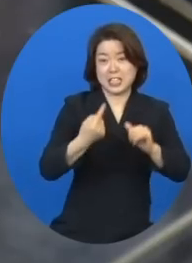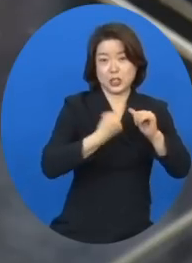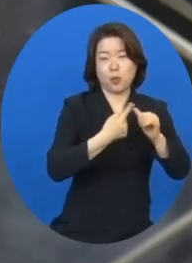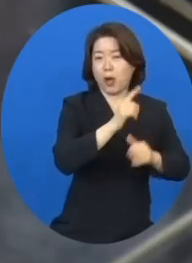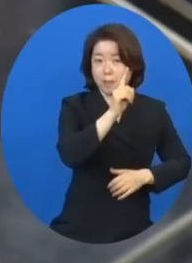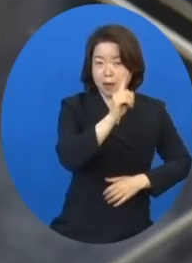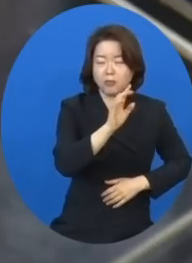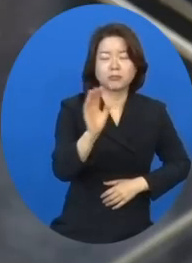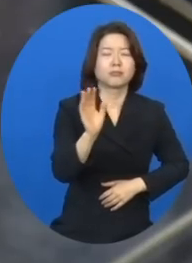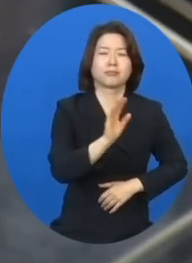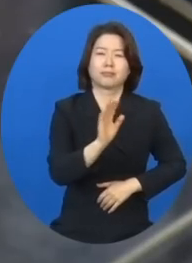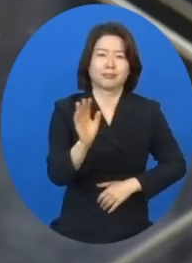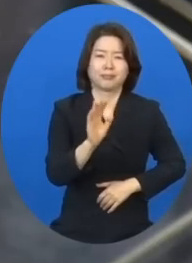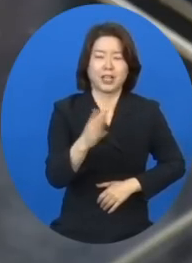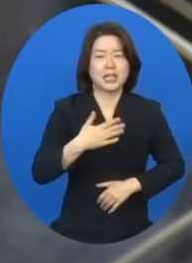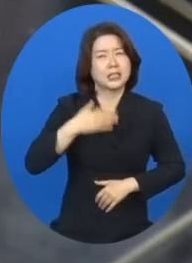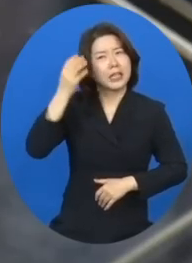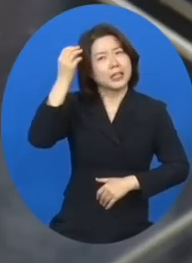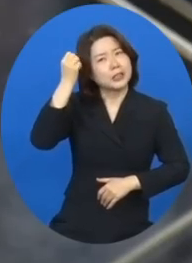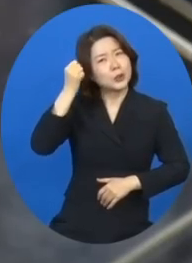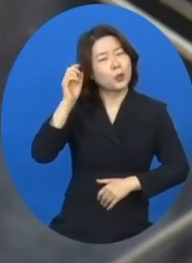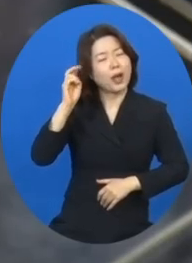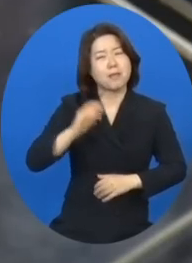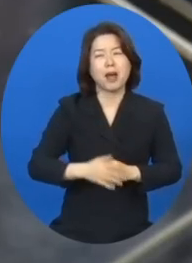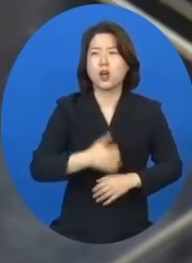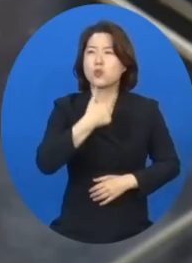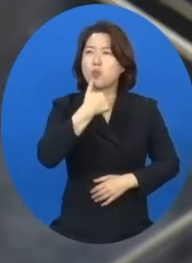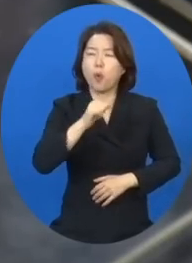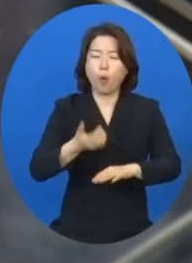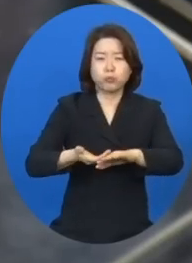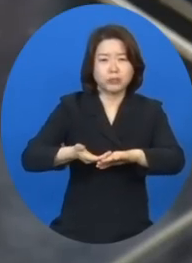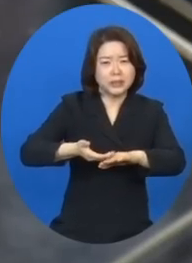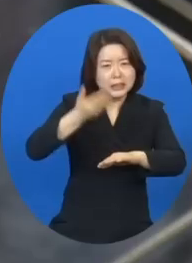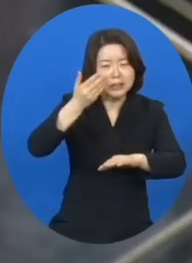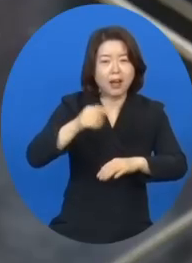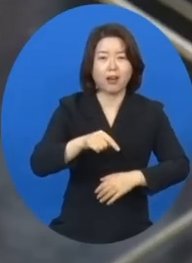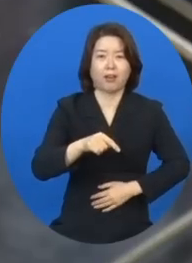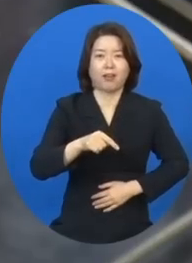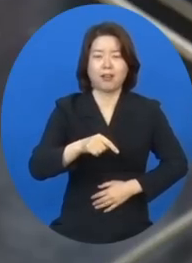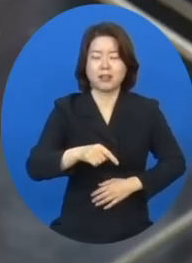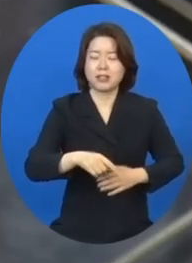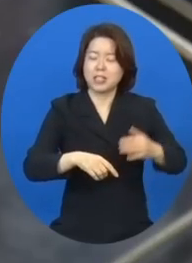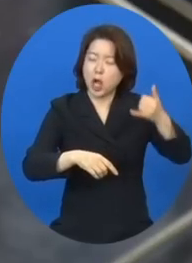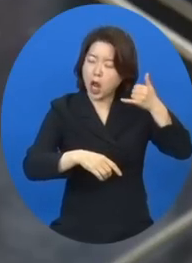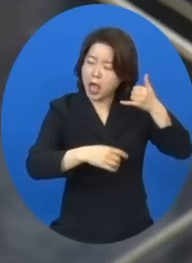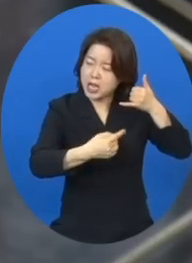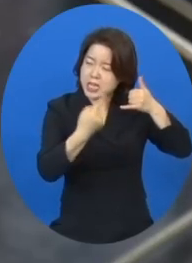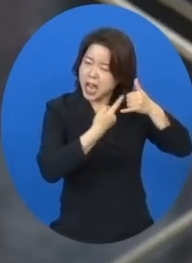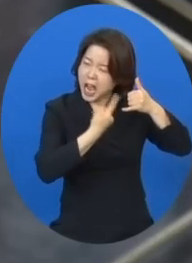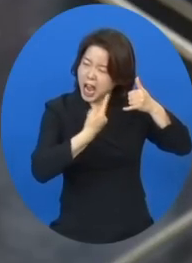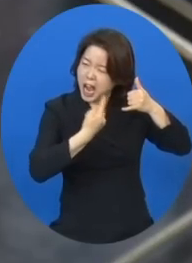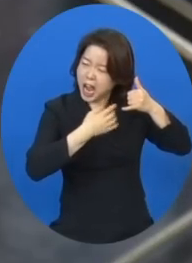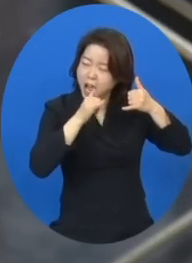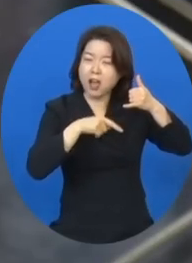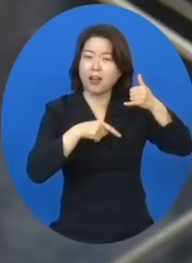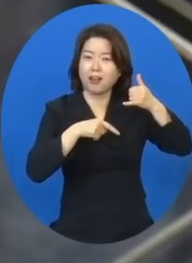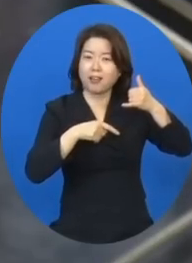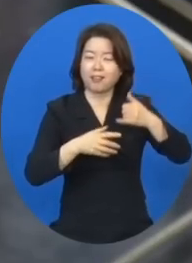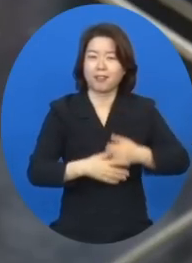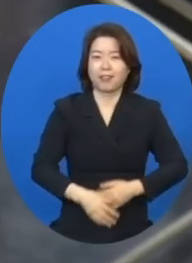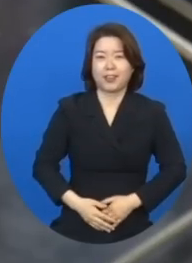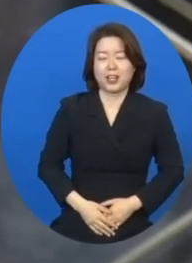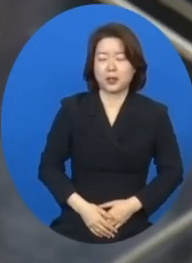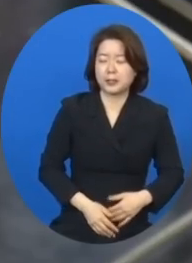아니라요, 제 기억에 한 5분이 넘는 시간 동안 하셨어요. 그 욕설을 들으며 제가